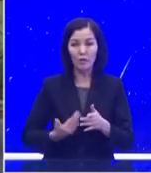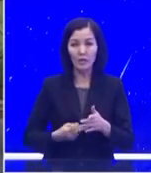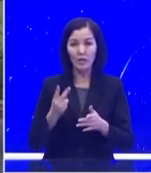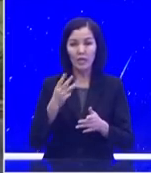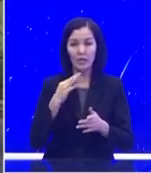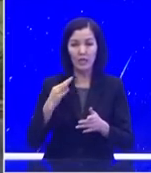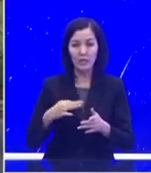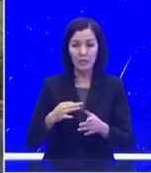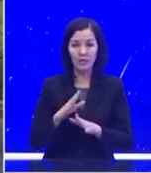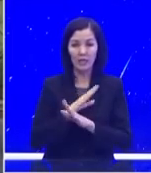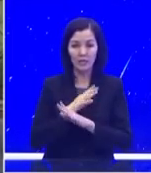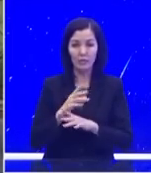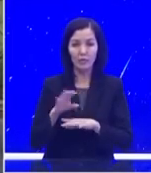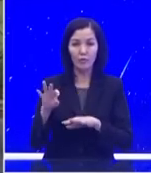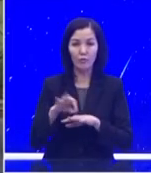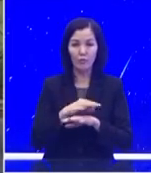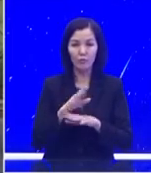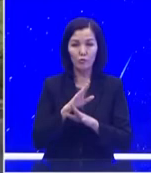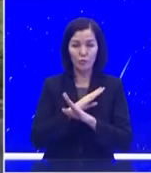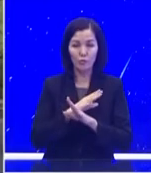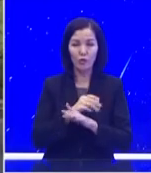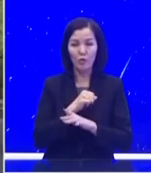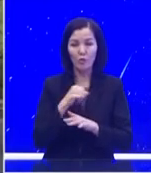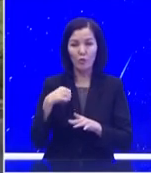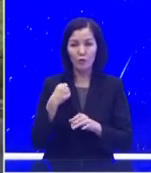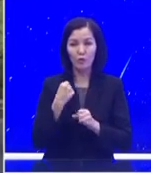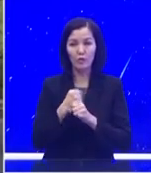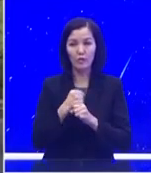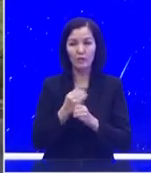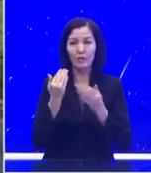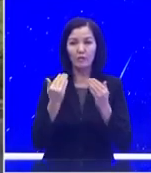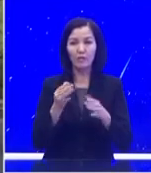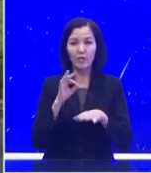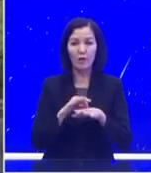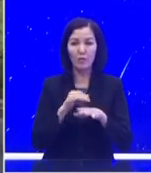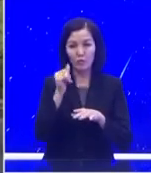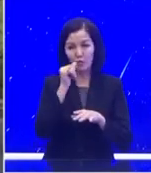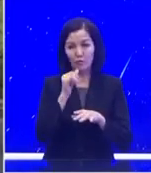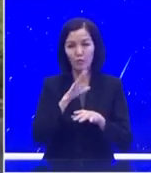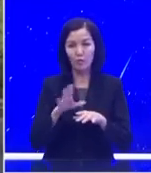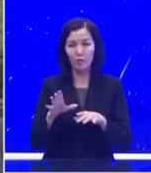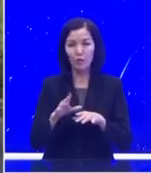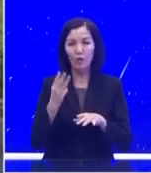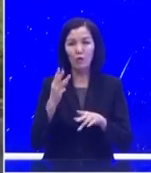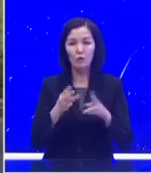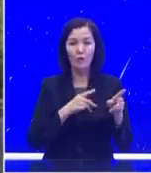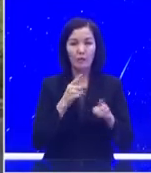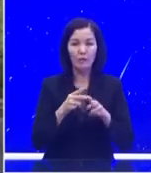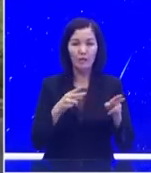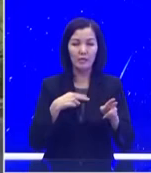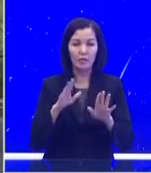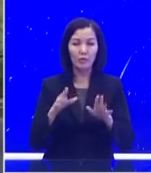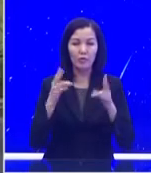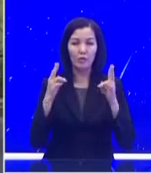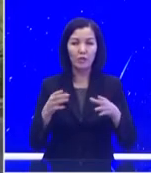өмірден кетті. Оған көмектесетін ешкім жоқ. Ол бәрін өзі жасайтын. Биыл ауырып қалып мұршасы болмады. Оған 3 операция жасалды. Төтенше